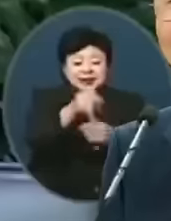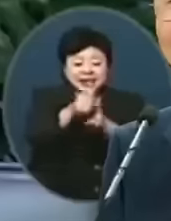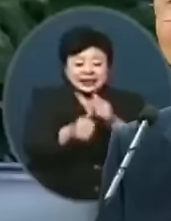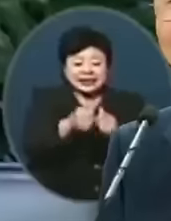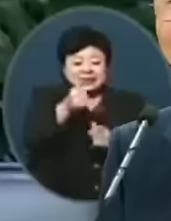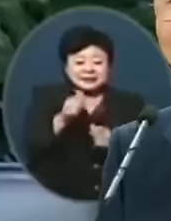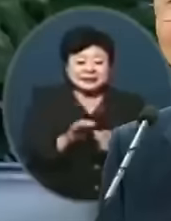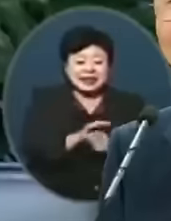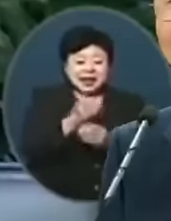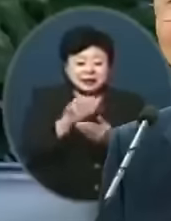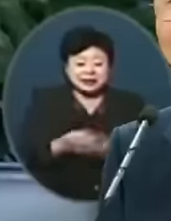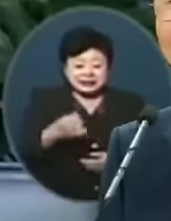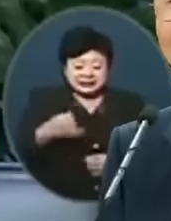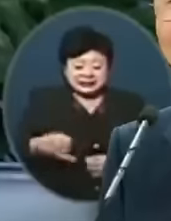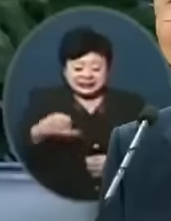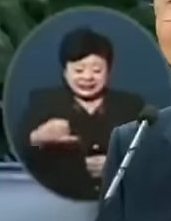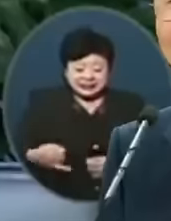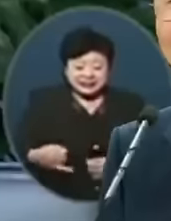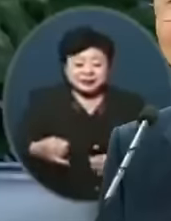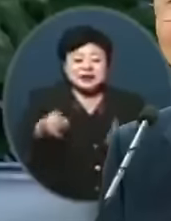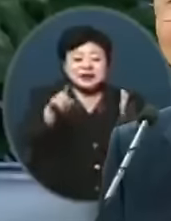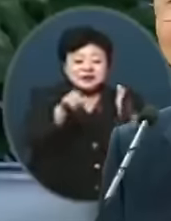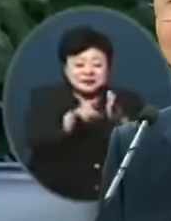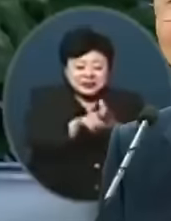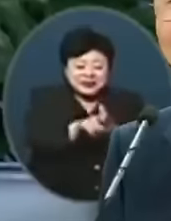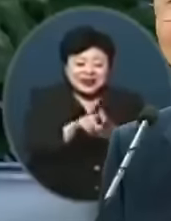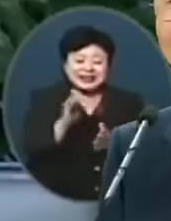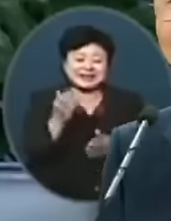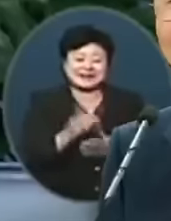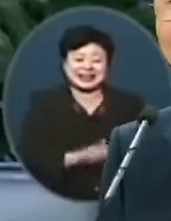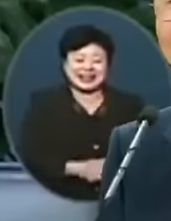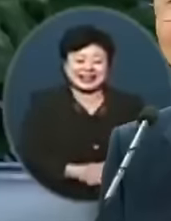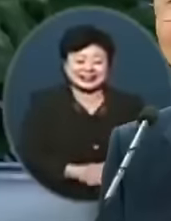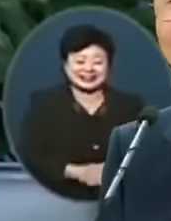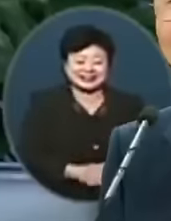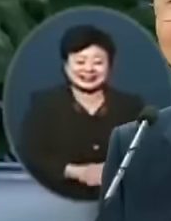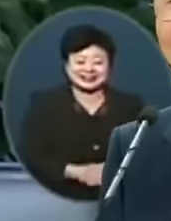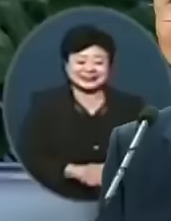하나님의 사랑받는 자녀임을 믿어야 되는 것입니다.